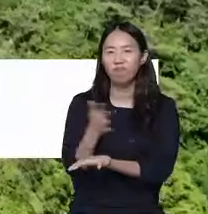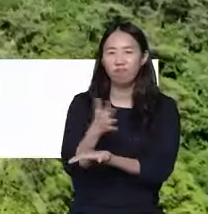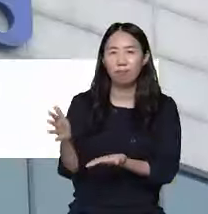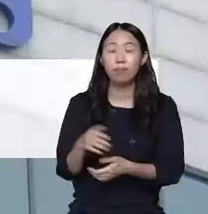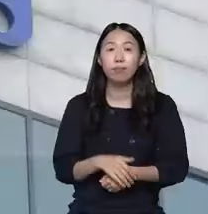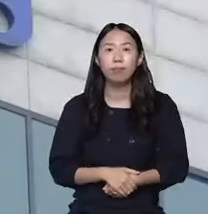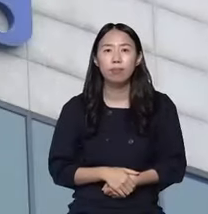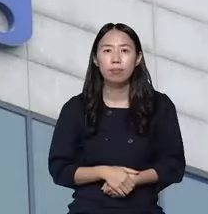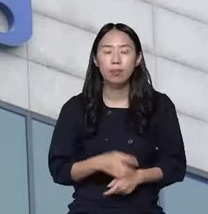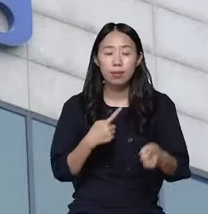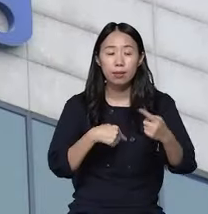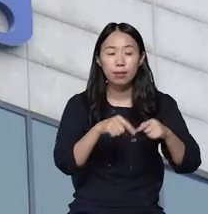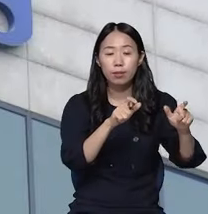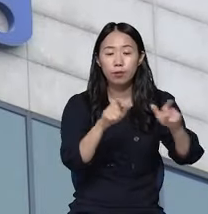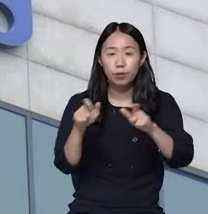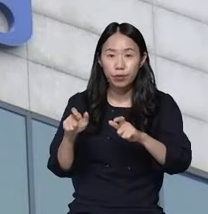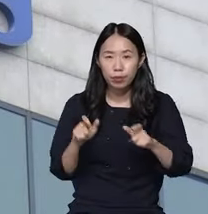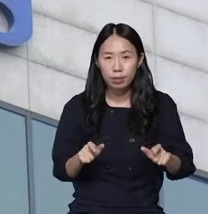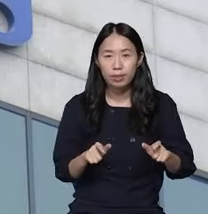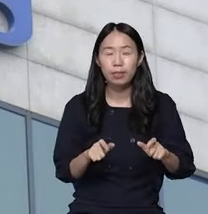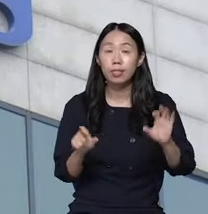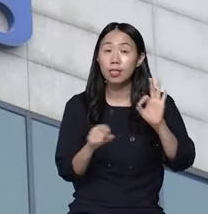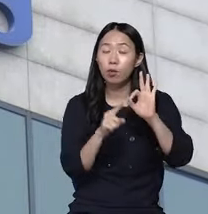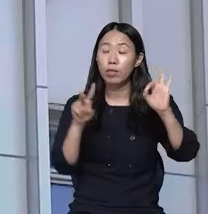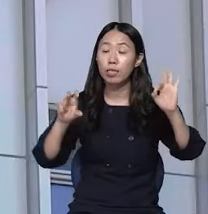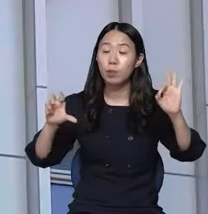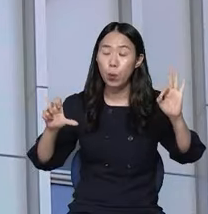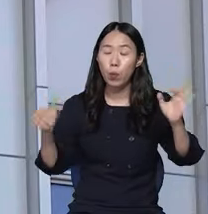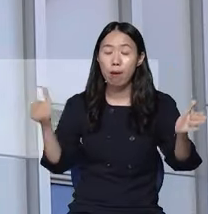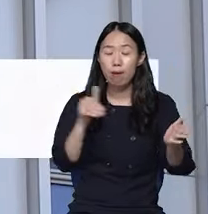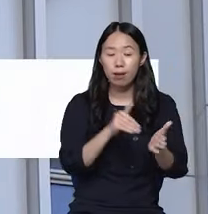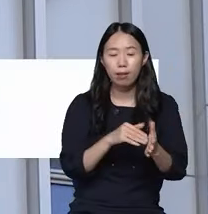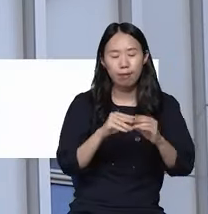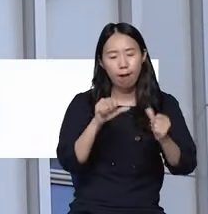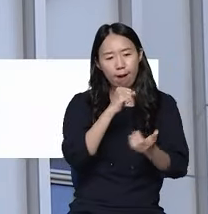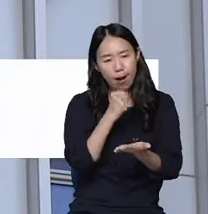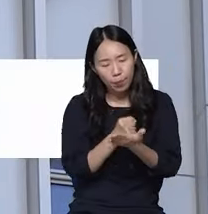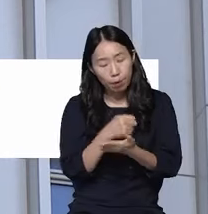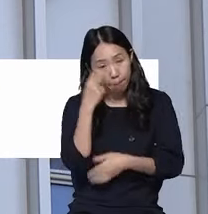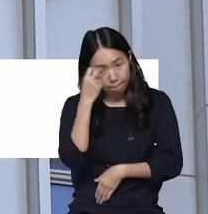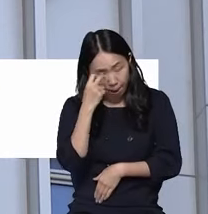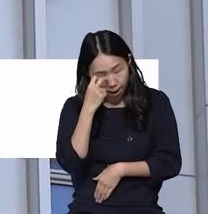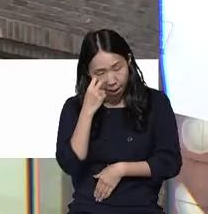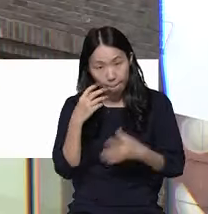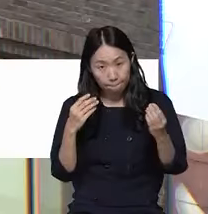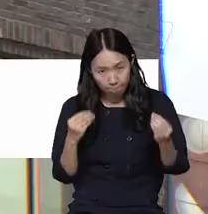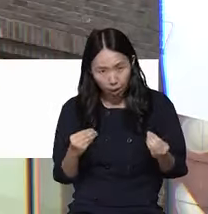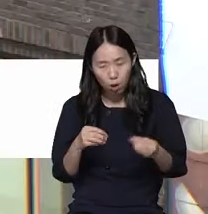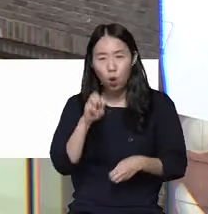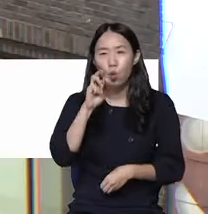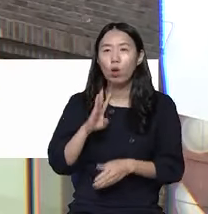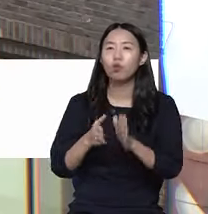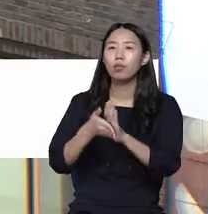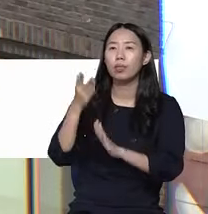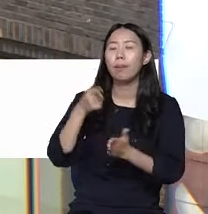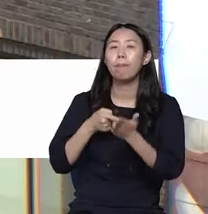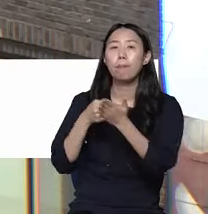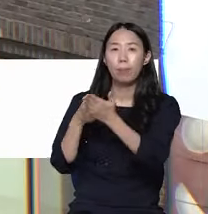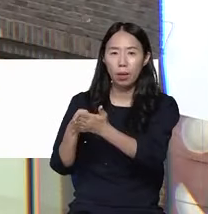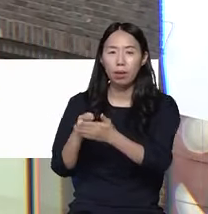없었습니다. 자치구들은 다음 달 25일까지 부지 적합성 등을 검토해 후보지를 광주시에 제출해야